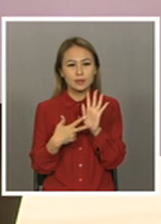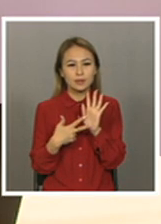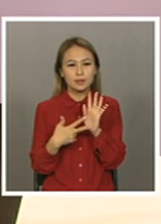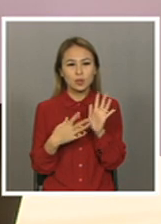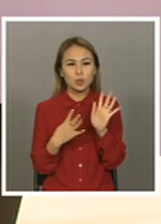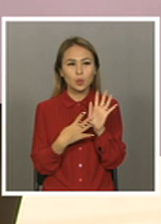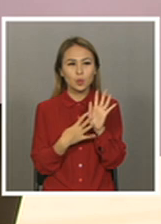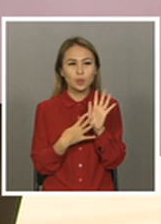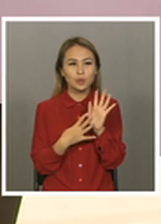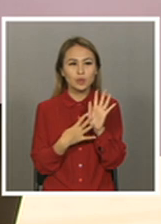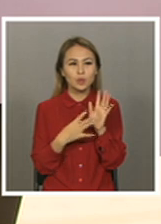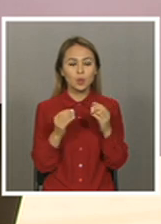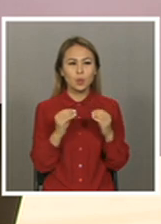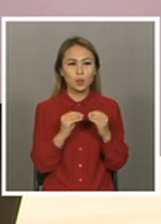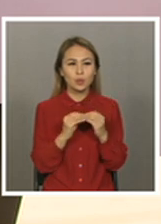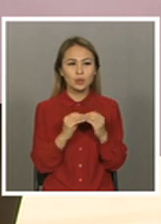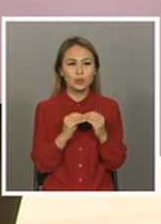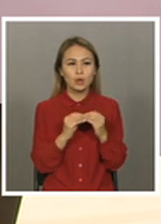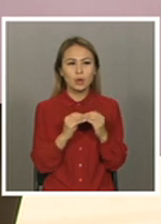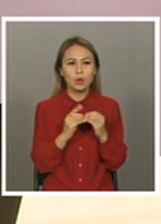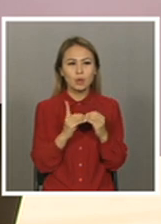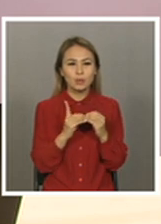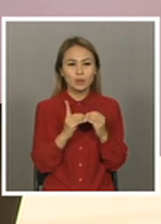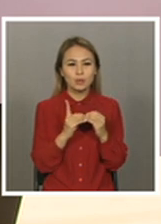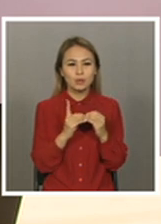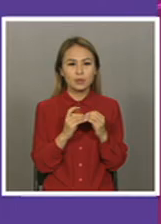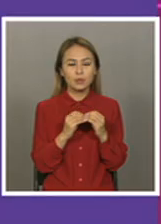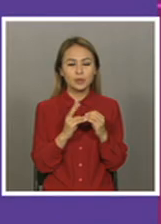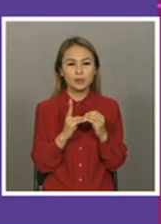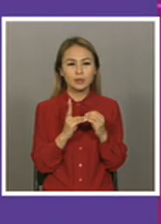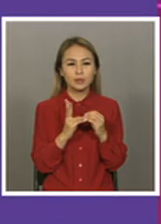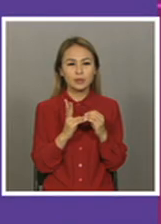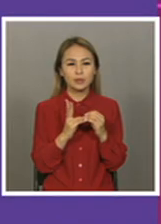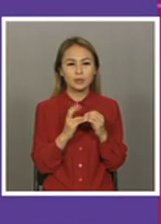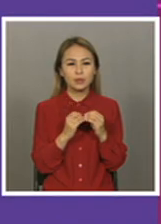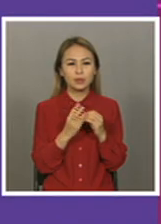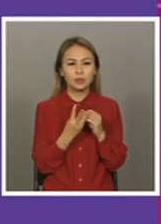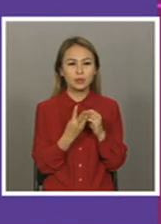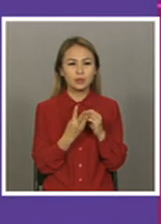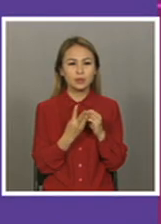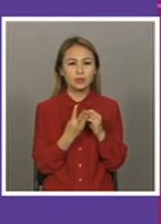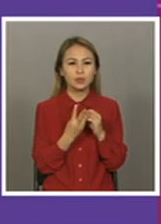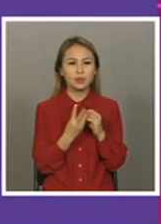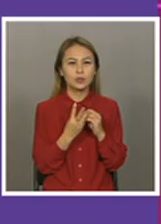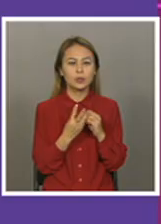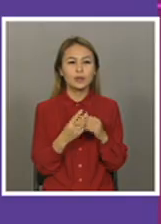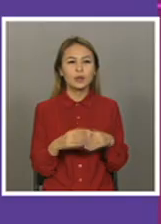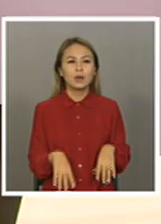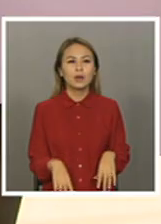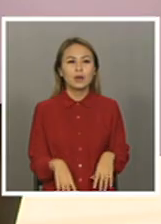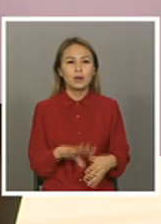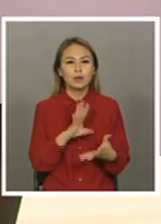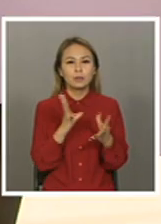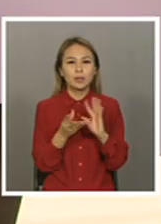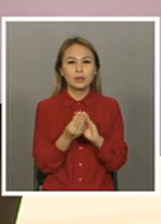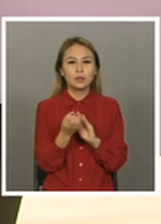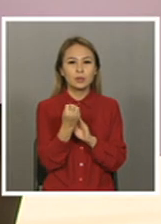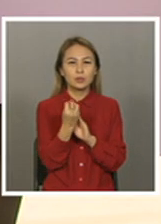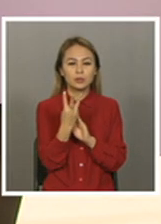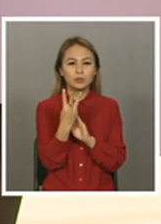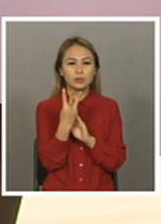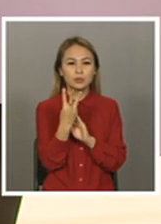8, 9, 10, 11, 12, 13. 13 көбелек бар екен.